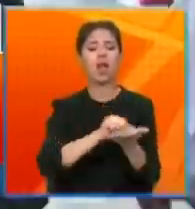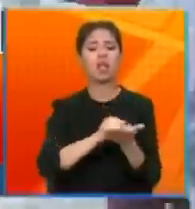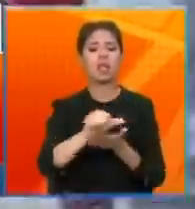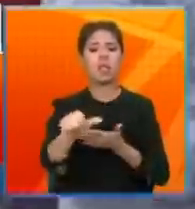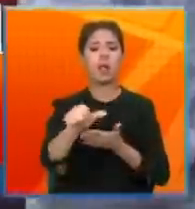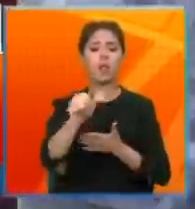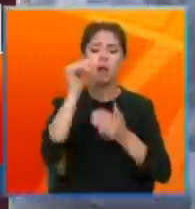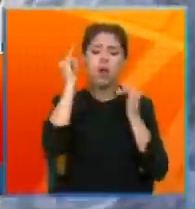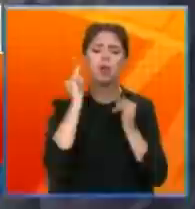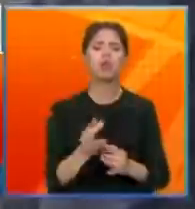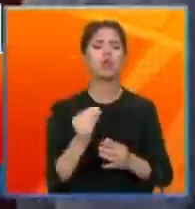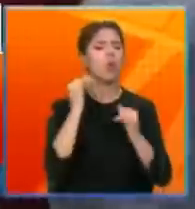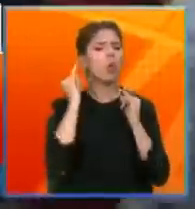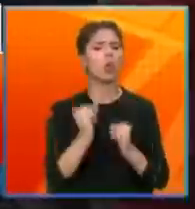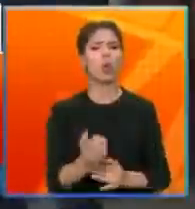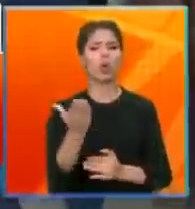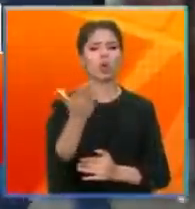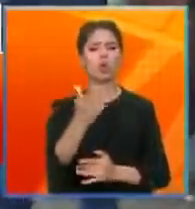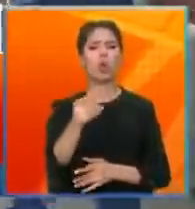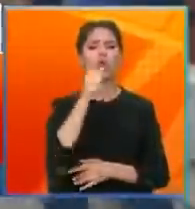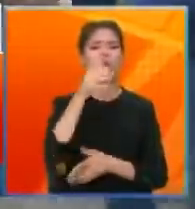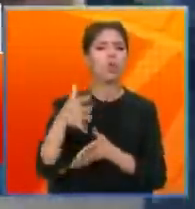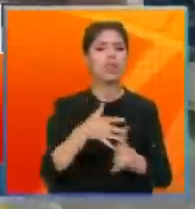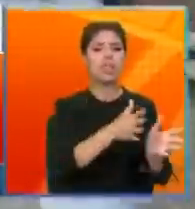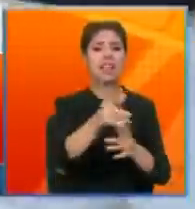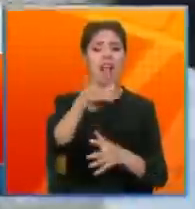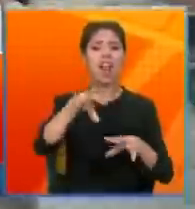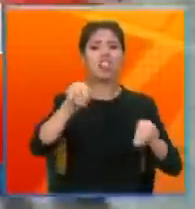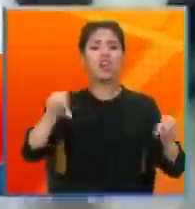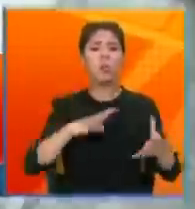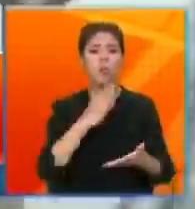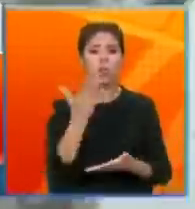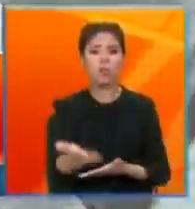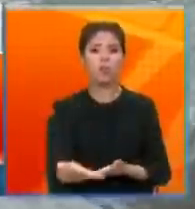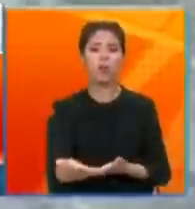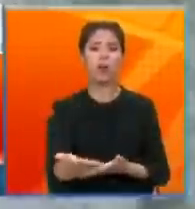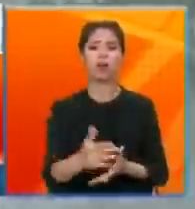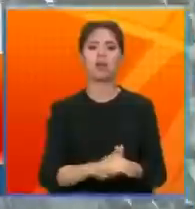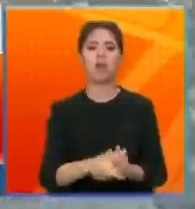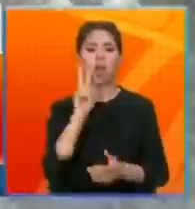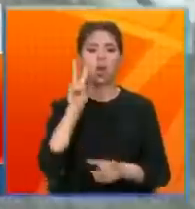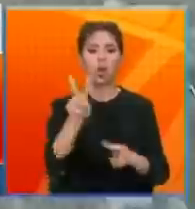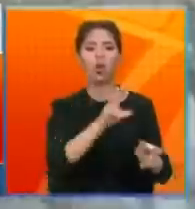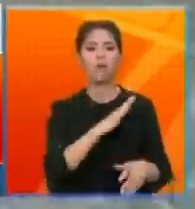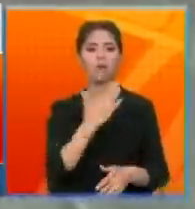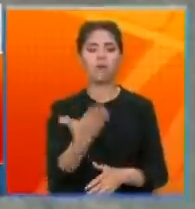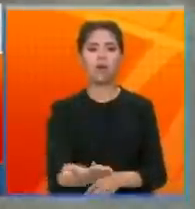de korkunç. Sel sularının getirdiği çamur yığınını görüyorsunuz